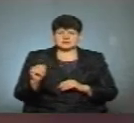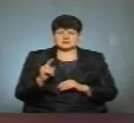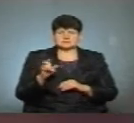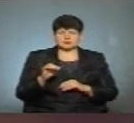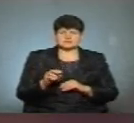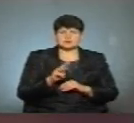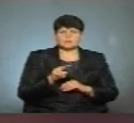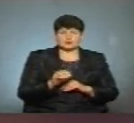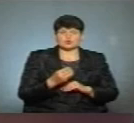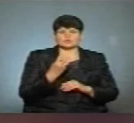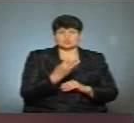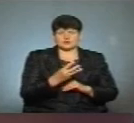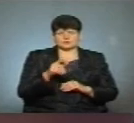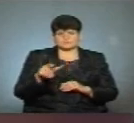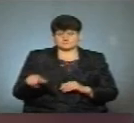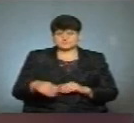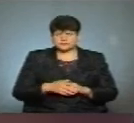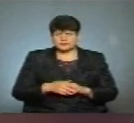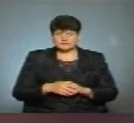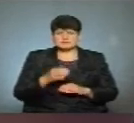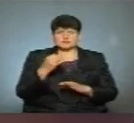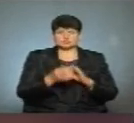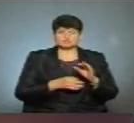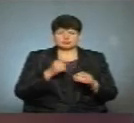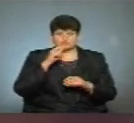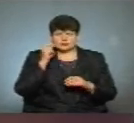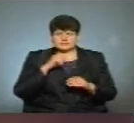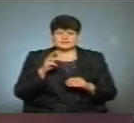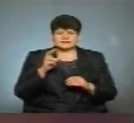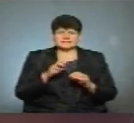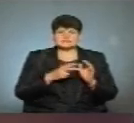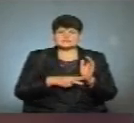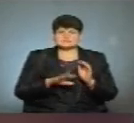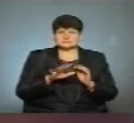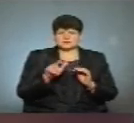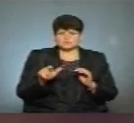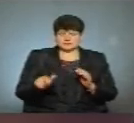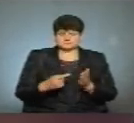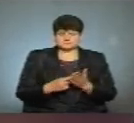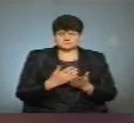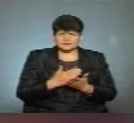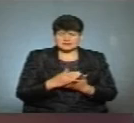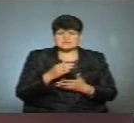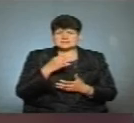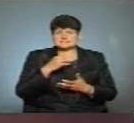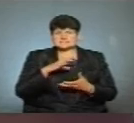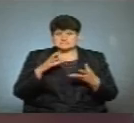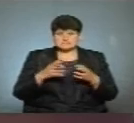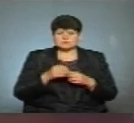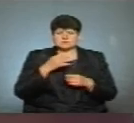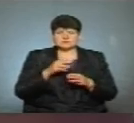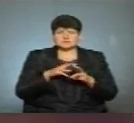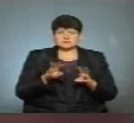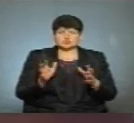– по 3. В Україні за добу коронавірус підтвердили в 375 людей. Загалом, як повідомив міністр охорони